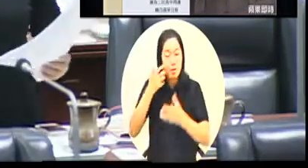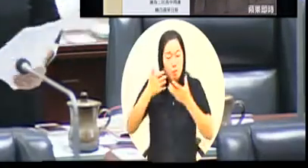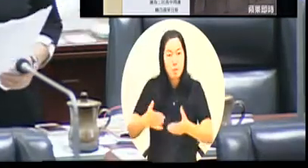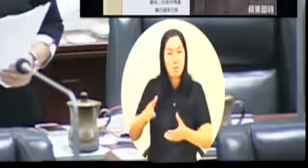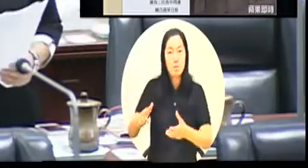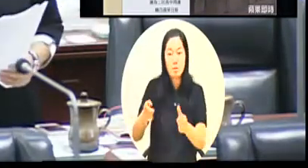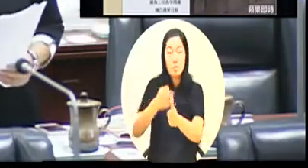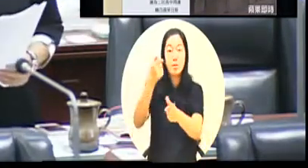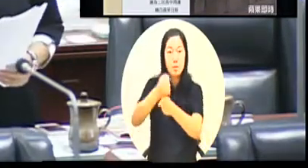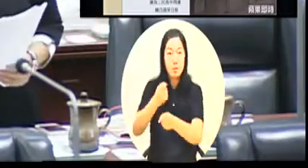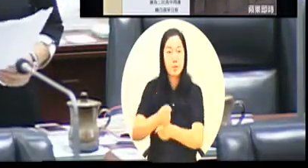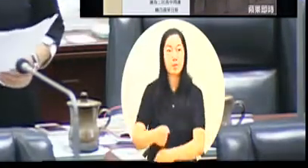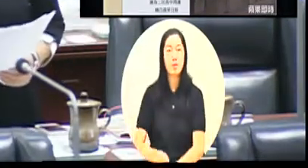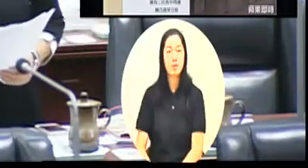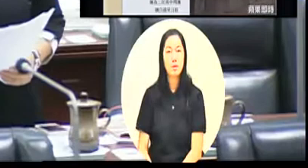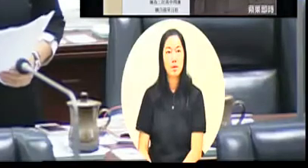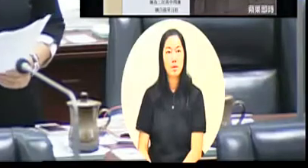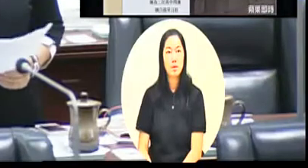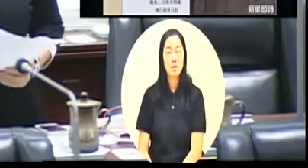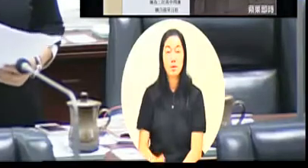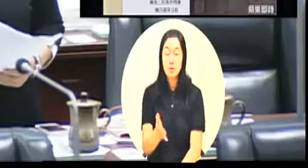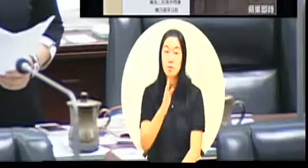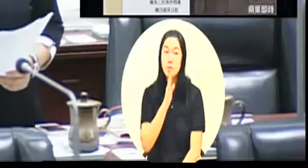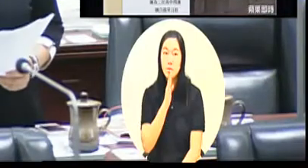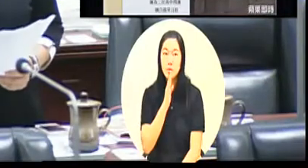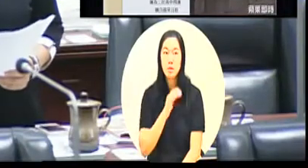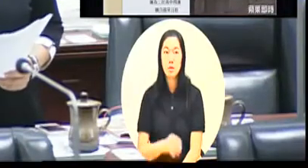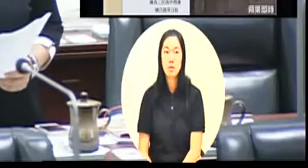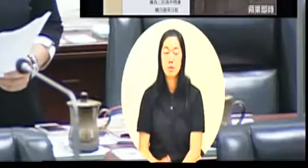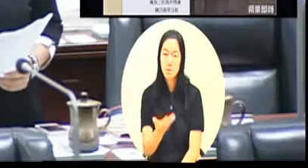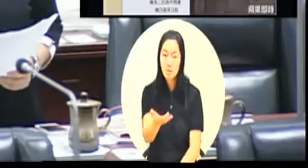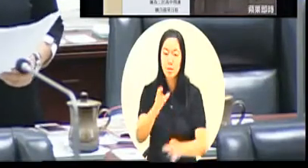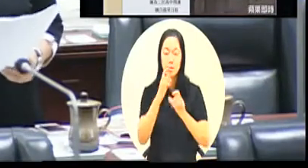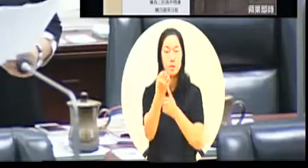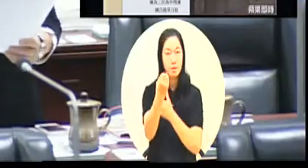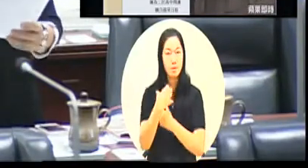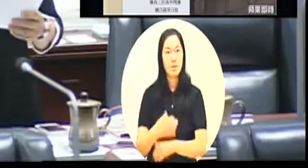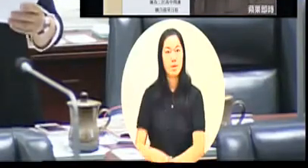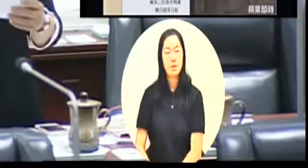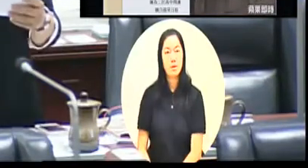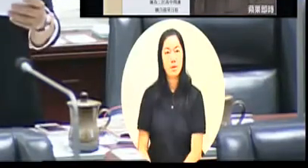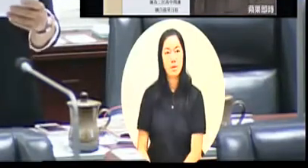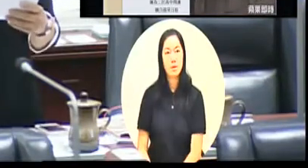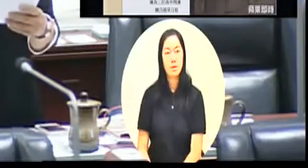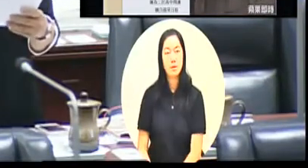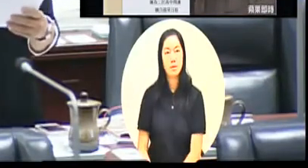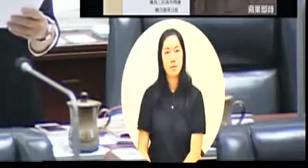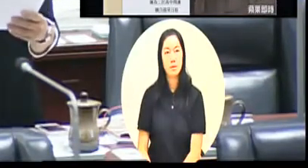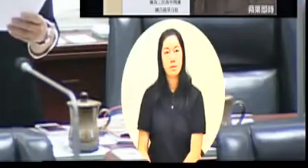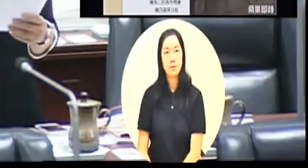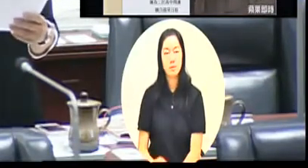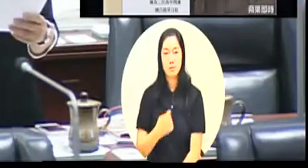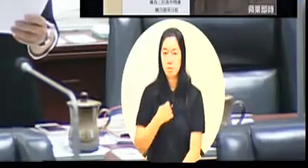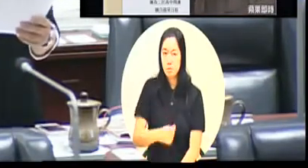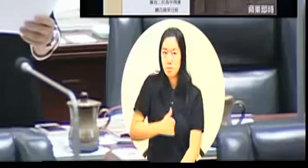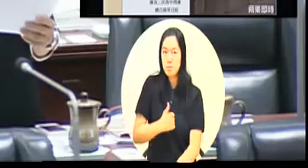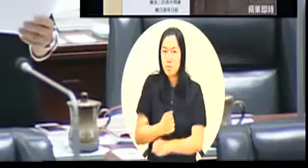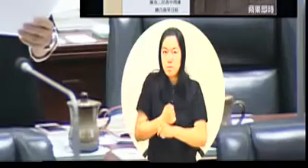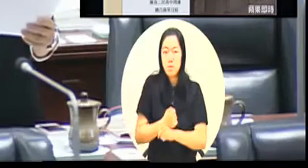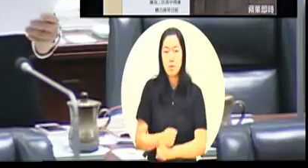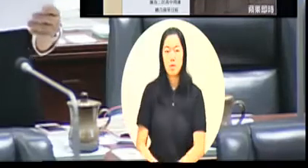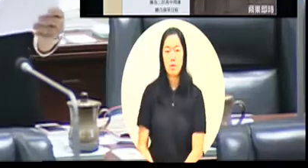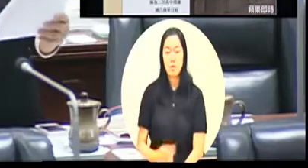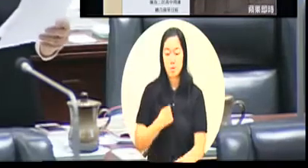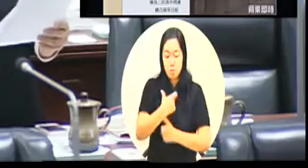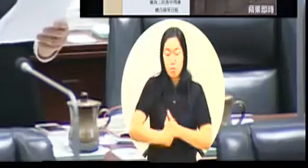先做，这个是局长是不是要等一下要请你答复一下哦？我觉得这个部分呢，我很在意，而且我觉得不是我